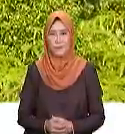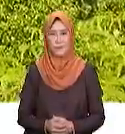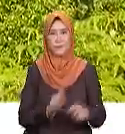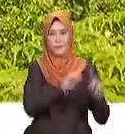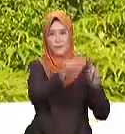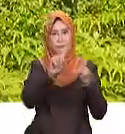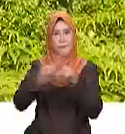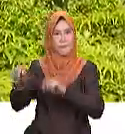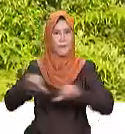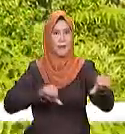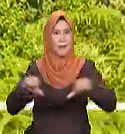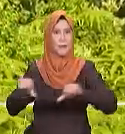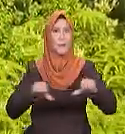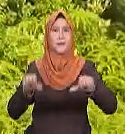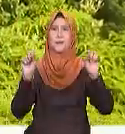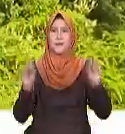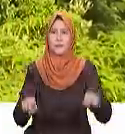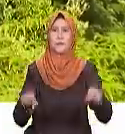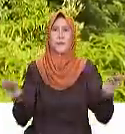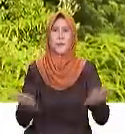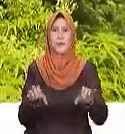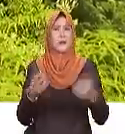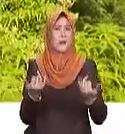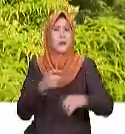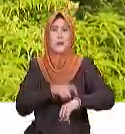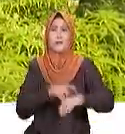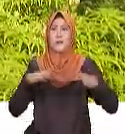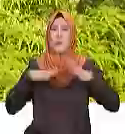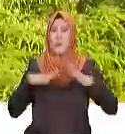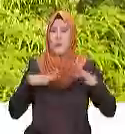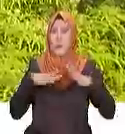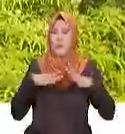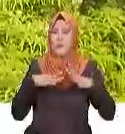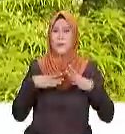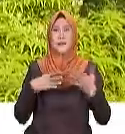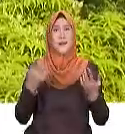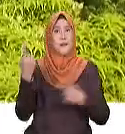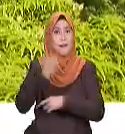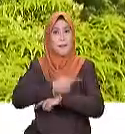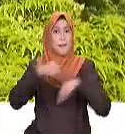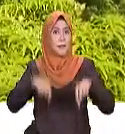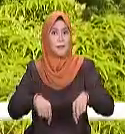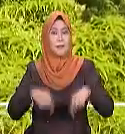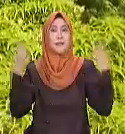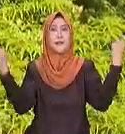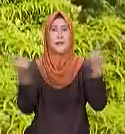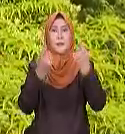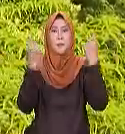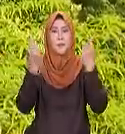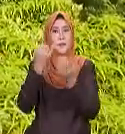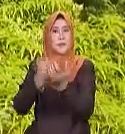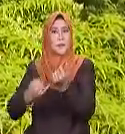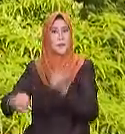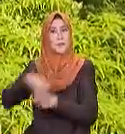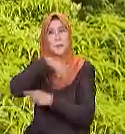Pelbagai aktiviti yang menarik boleh dibuat ketika cuti umum, terutamanya pada hari ini iaitu sambutan